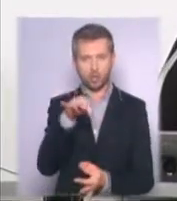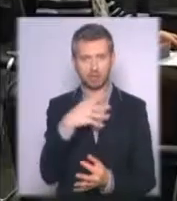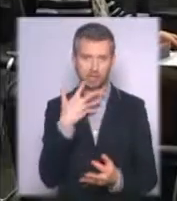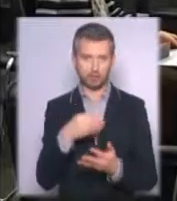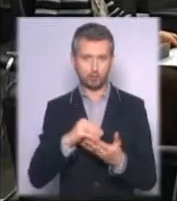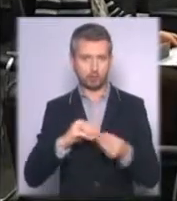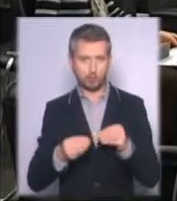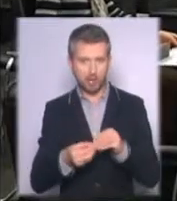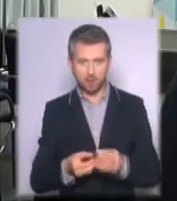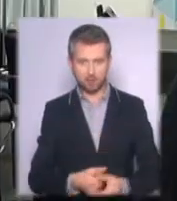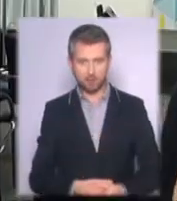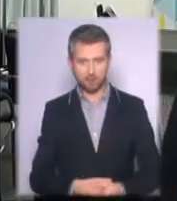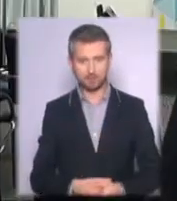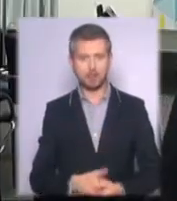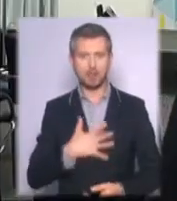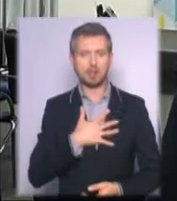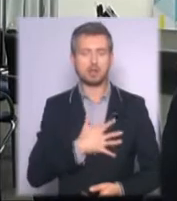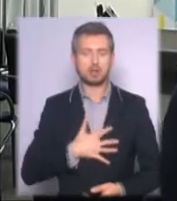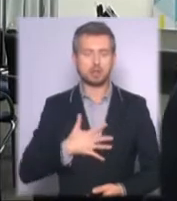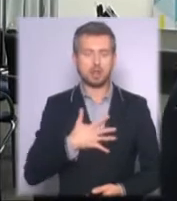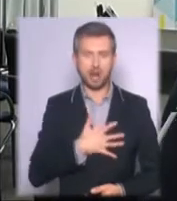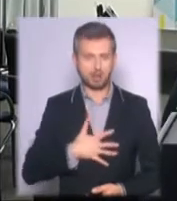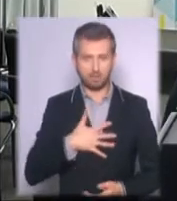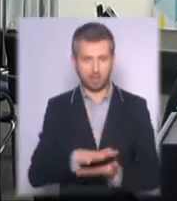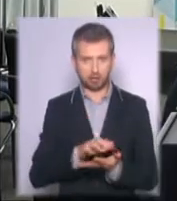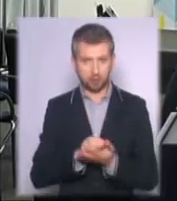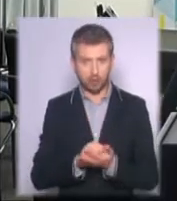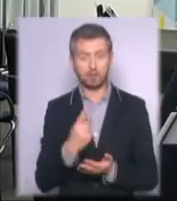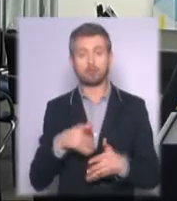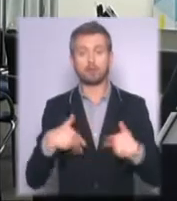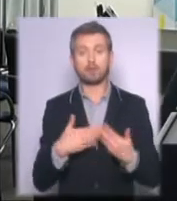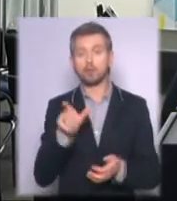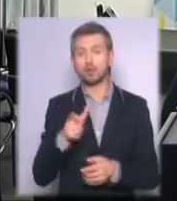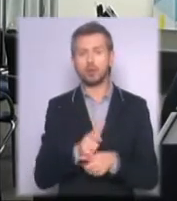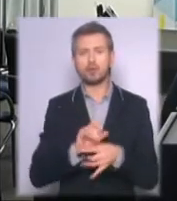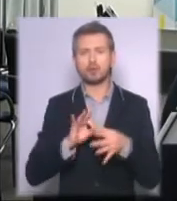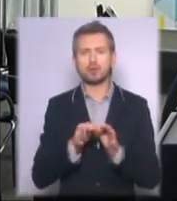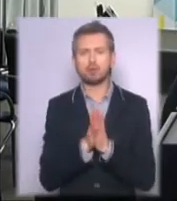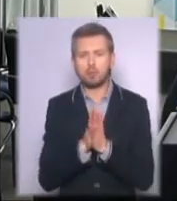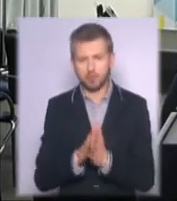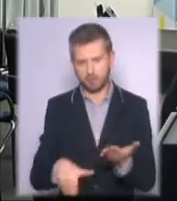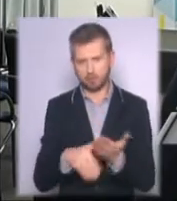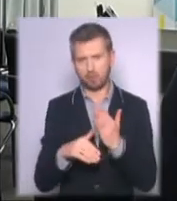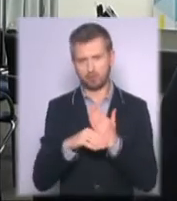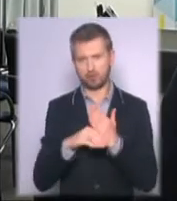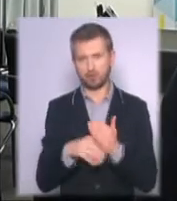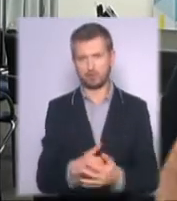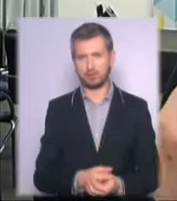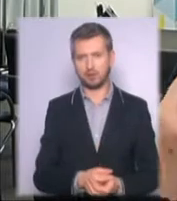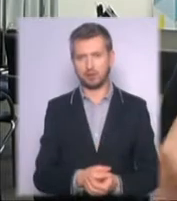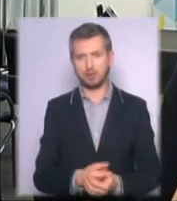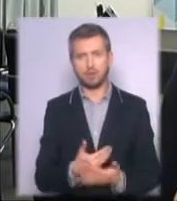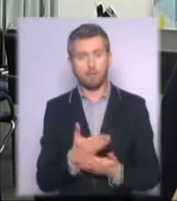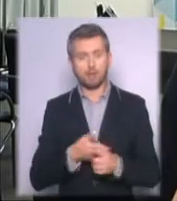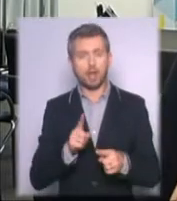проблемами. Стрессовое расстройство – одно из его проявлений таково. Человеку очень сложно попросить о помощи. Вот